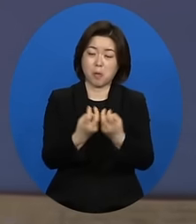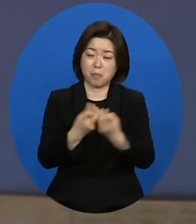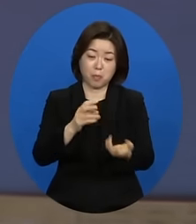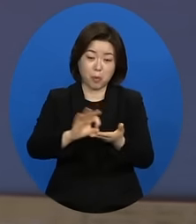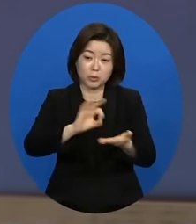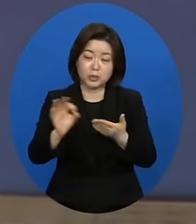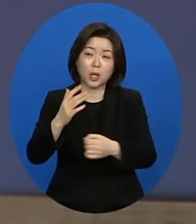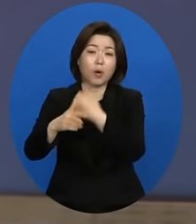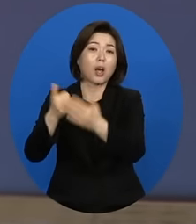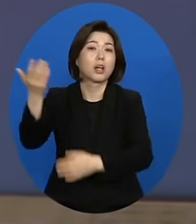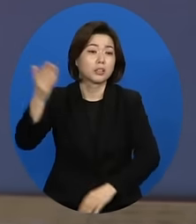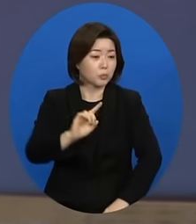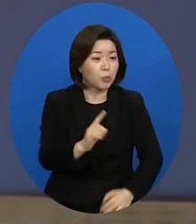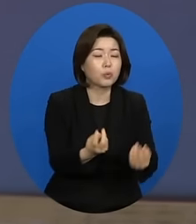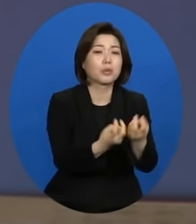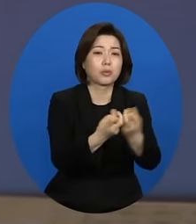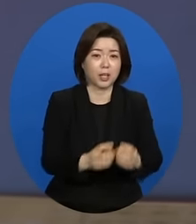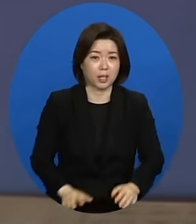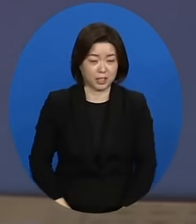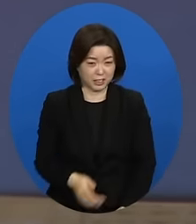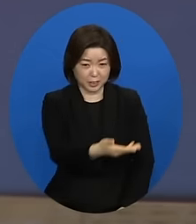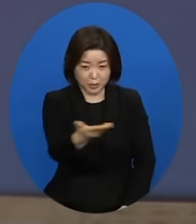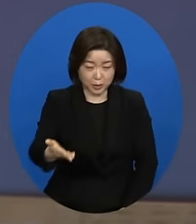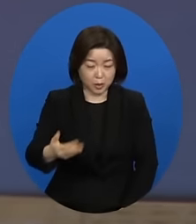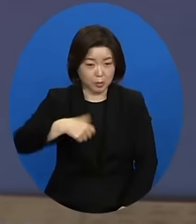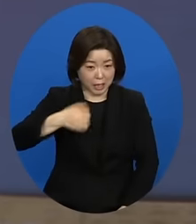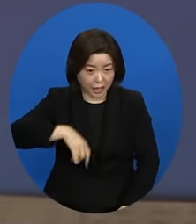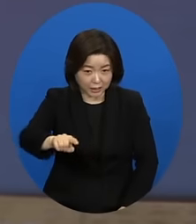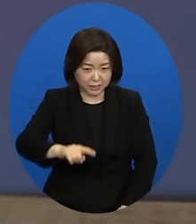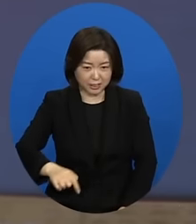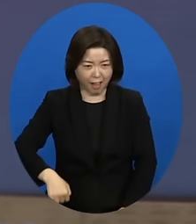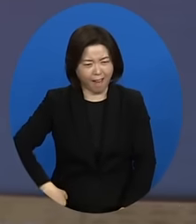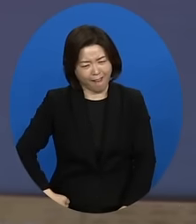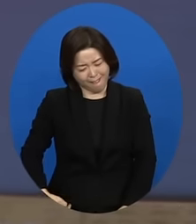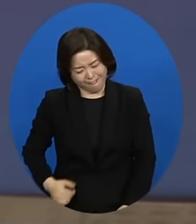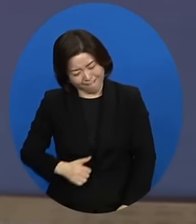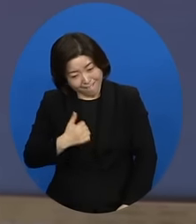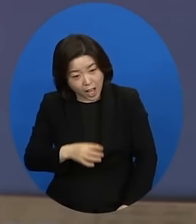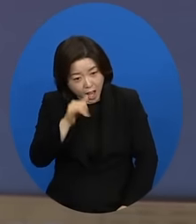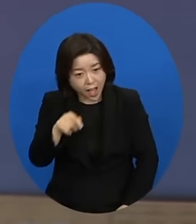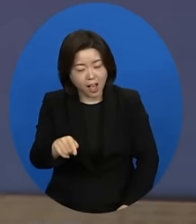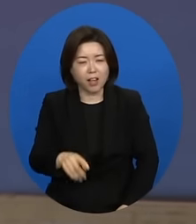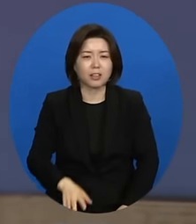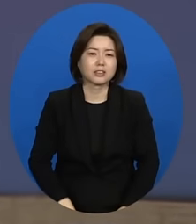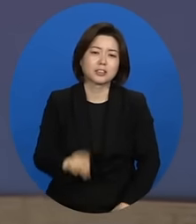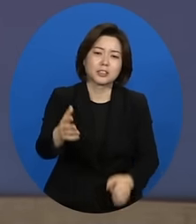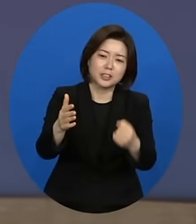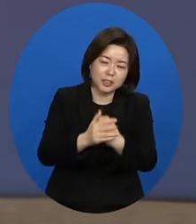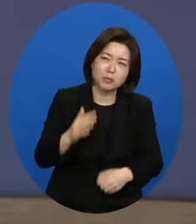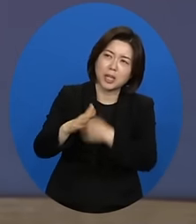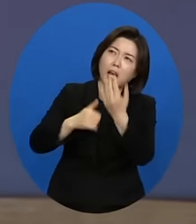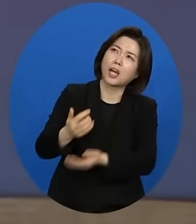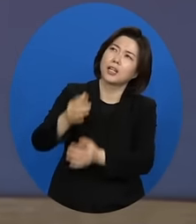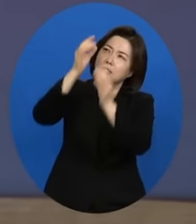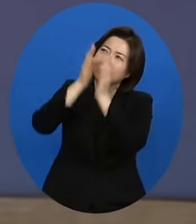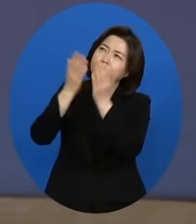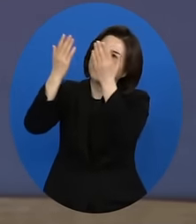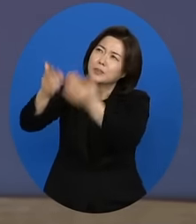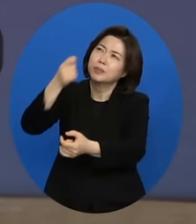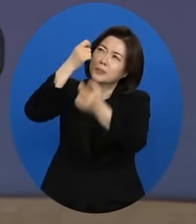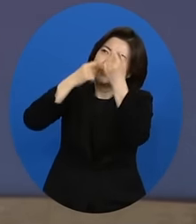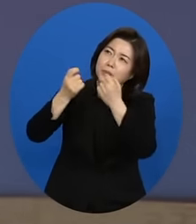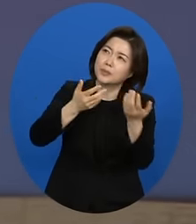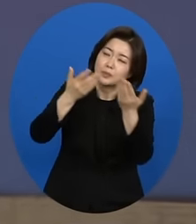쓰시는데 어떡하냐고. 여러분의 자녀가 속색이죠. 그 속색이는 것 때문에 하나님 하고 여기 와서 울고 있는